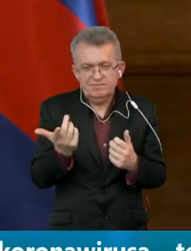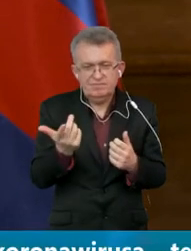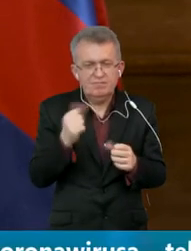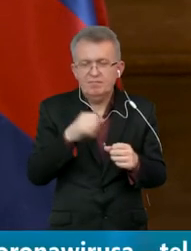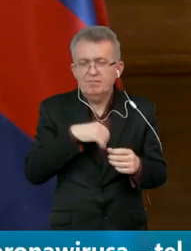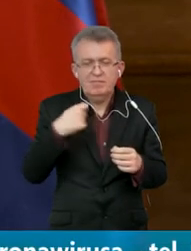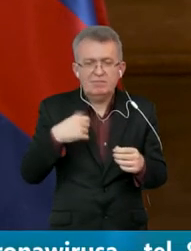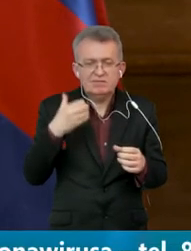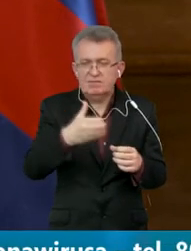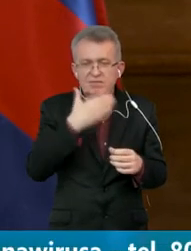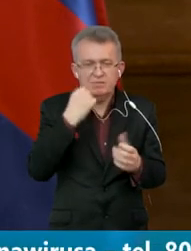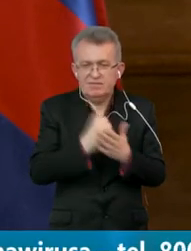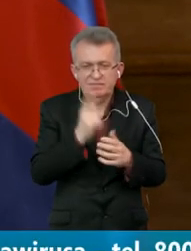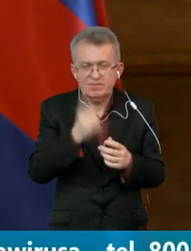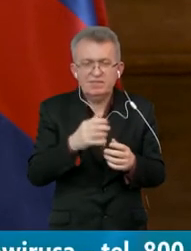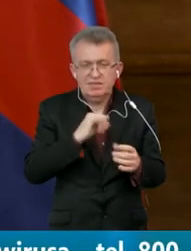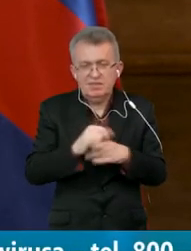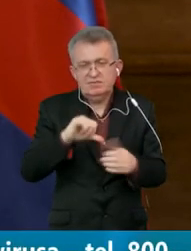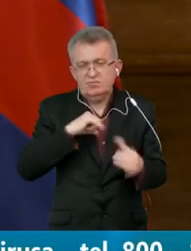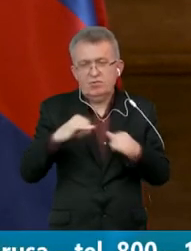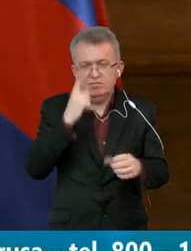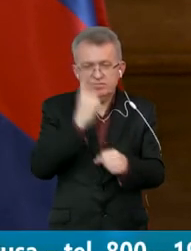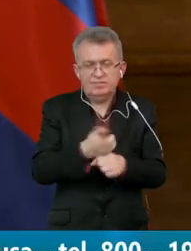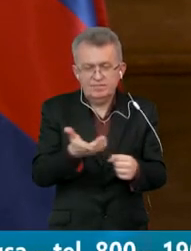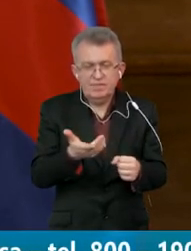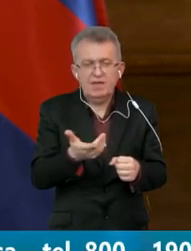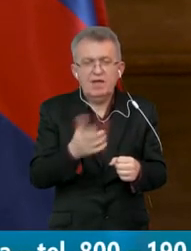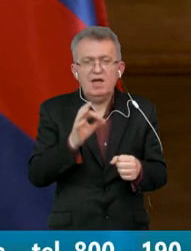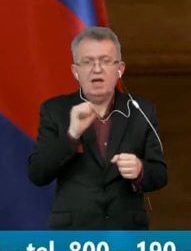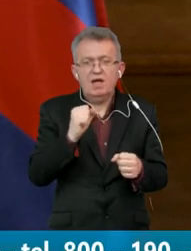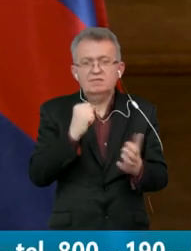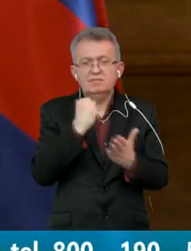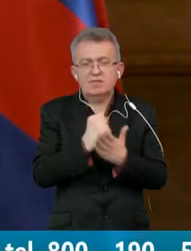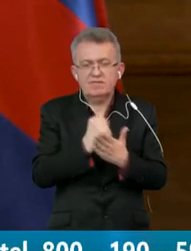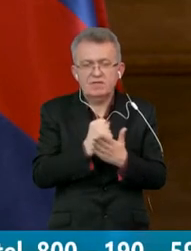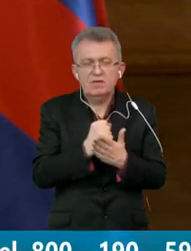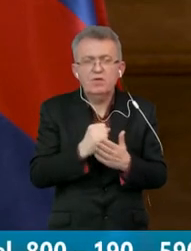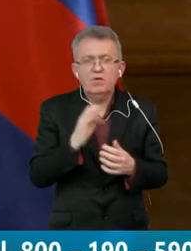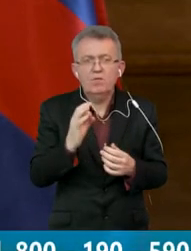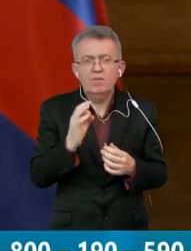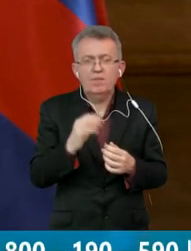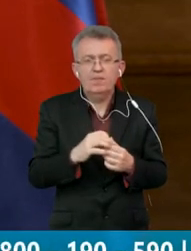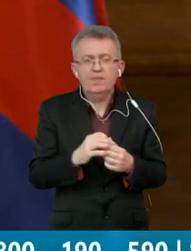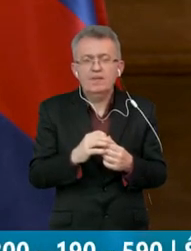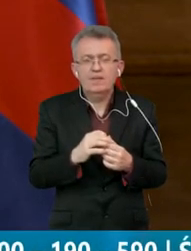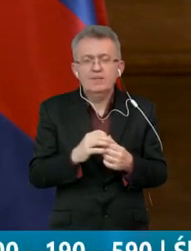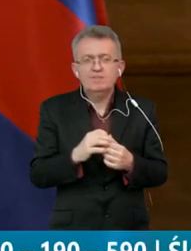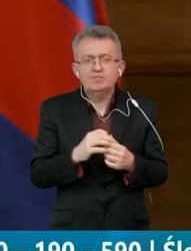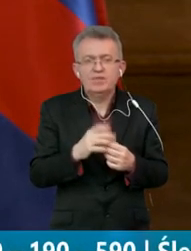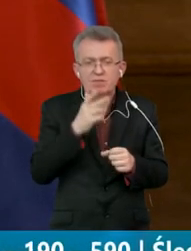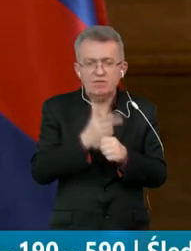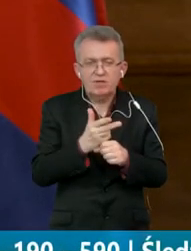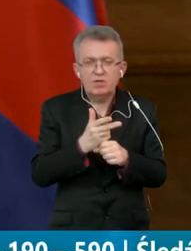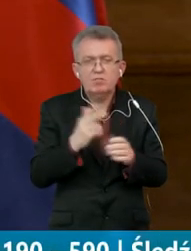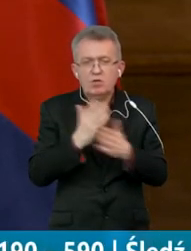tylko tak zdecydował polski ustawodawca. Natomiast jeżeli chodzi o parkowanie przez